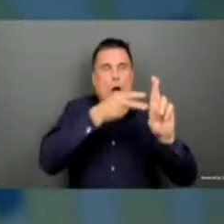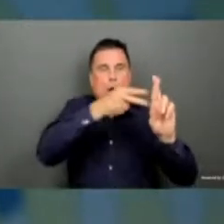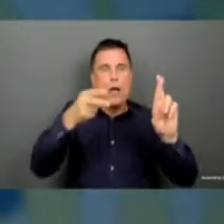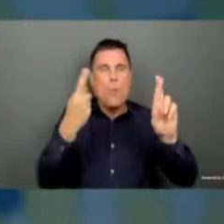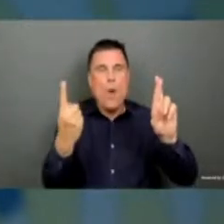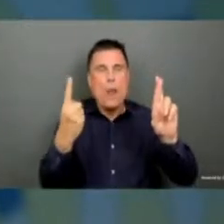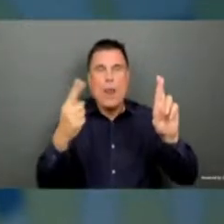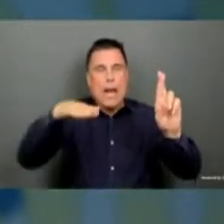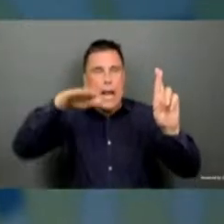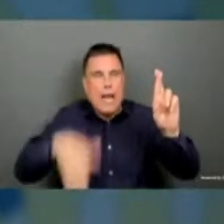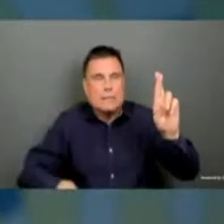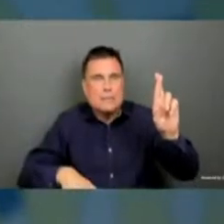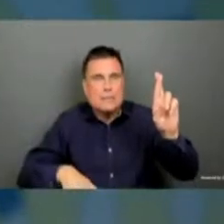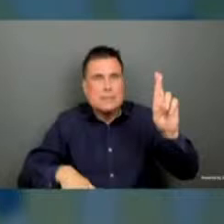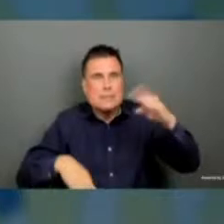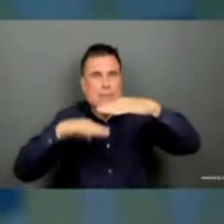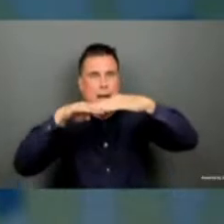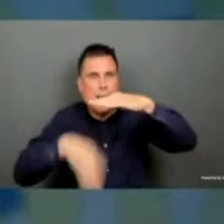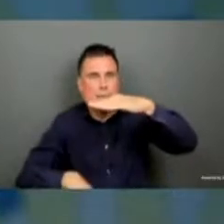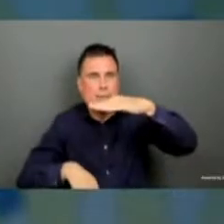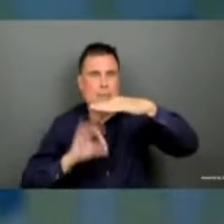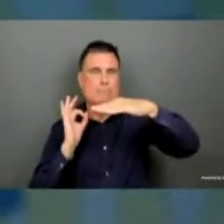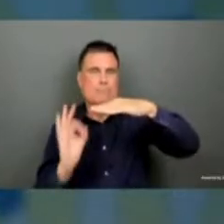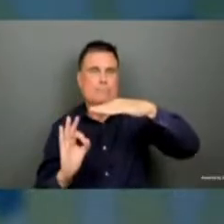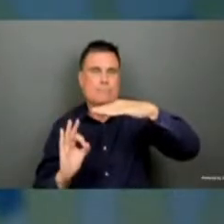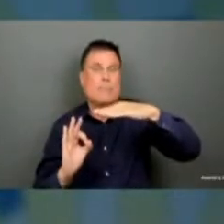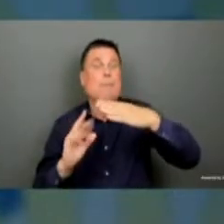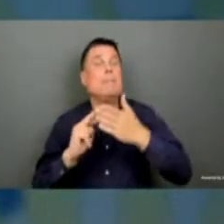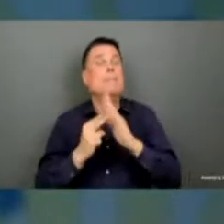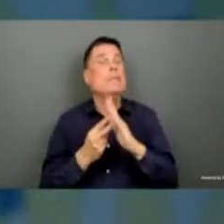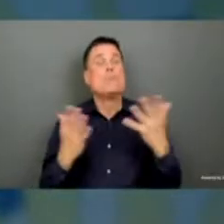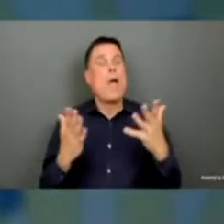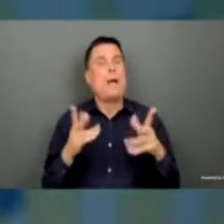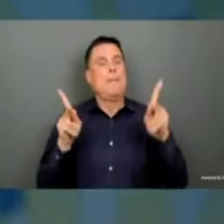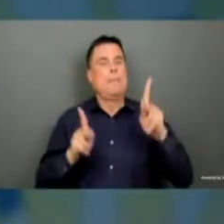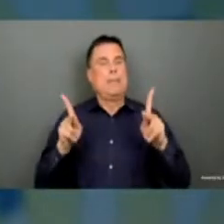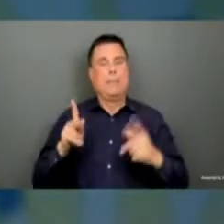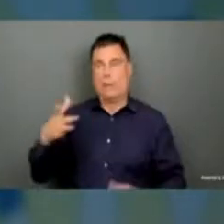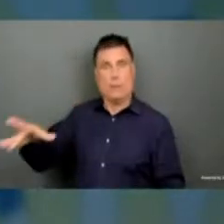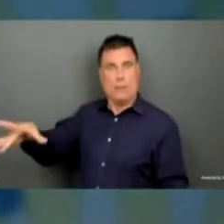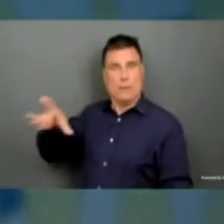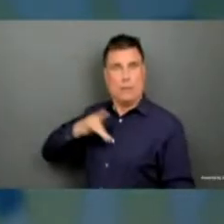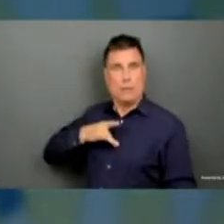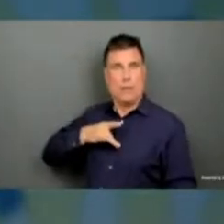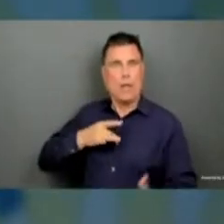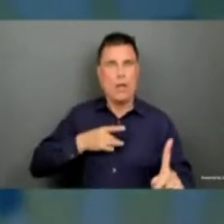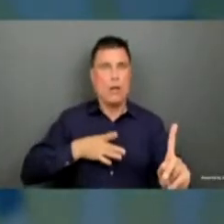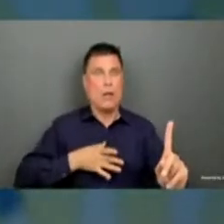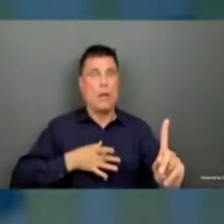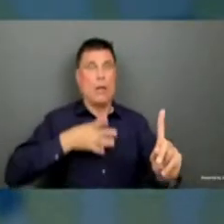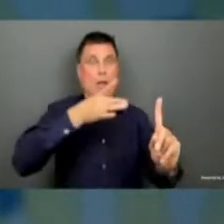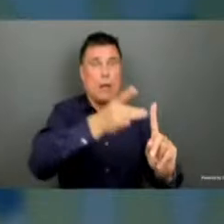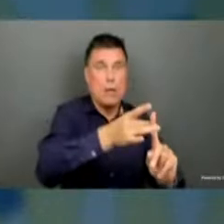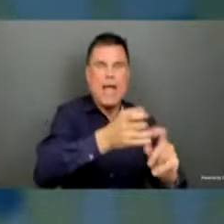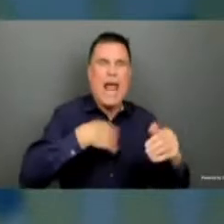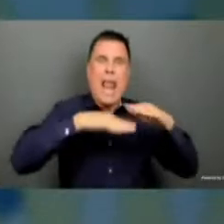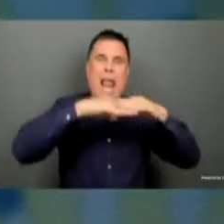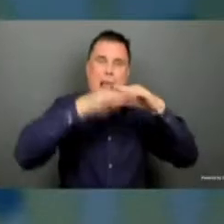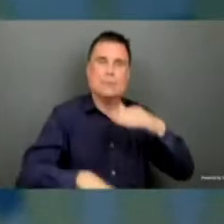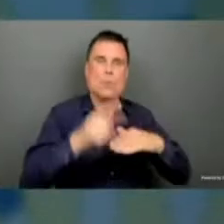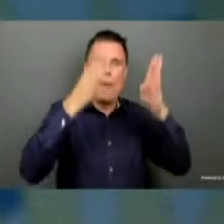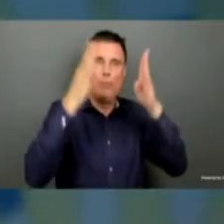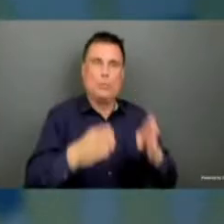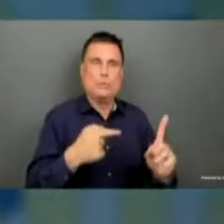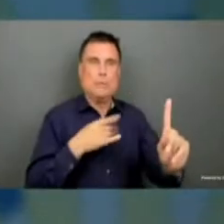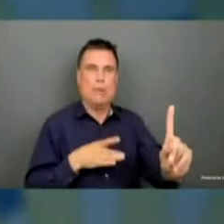直在说，他们不看日期，只看数字。还要看其他的数字，所以他们才能决定第2阶段、第3阶